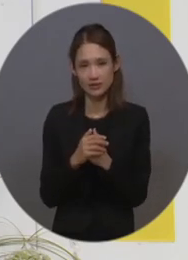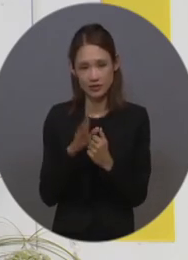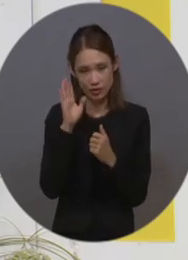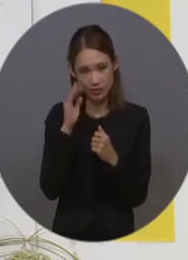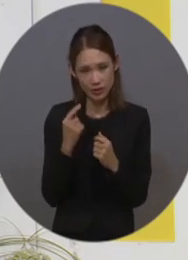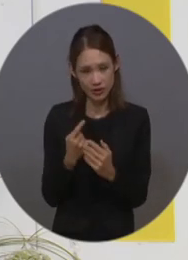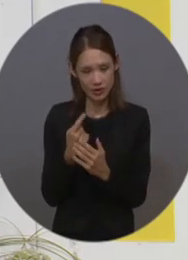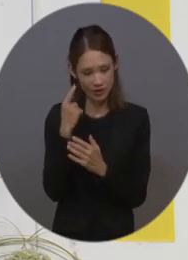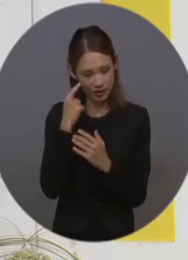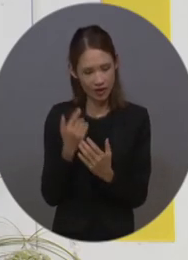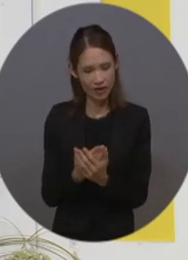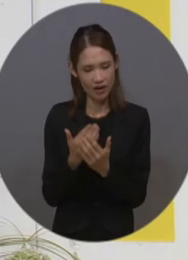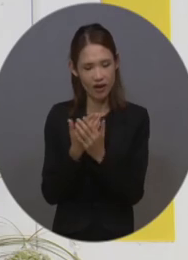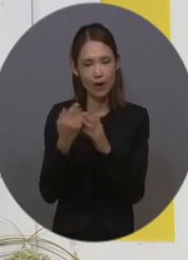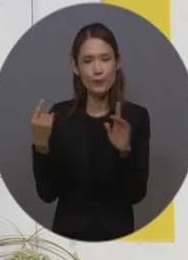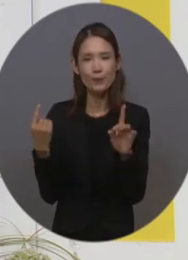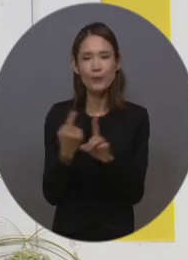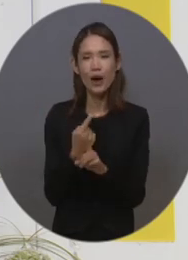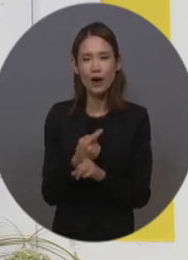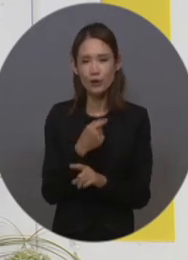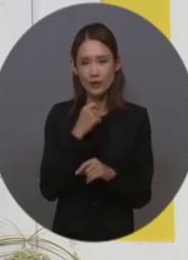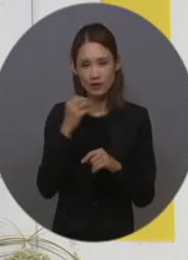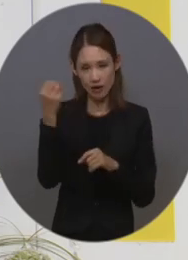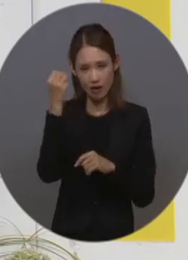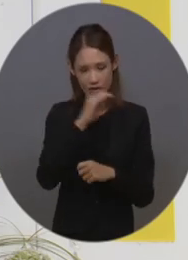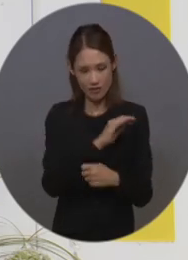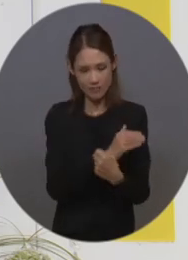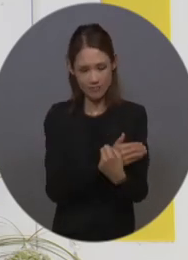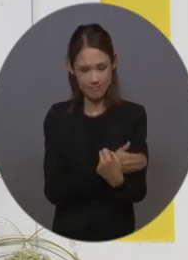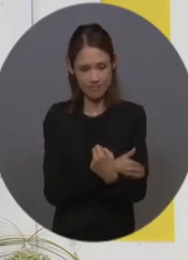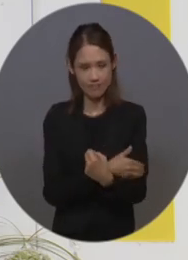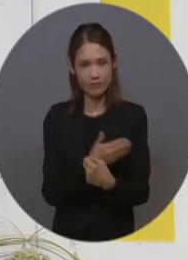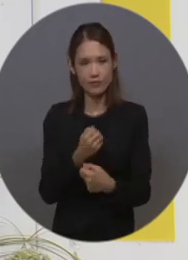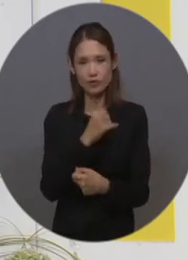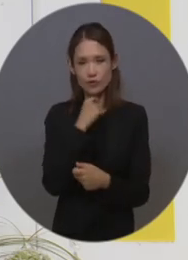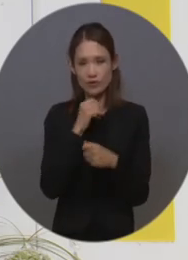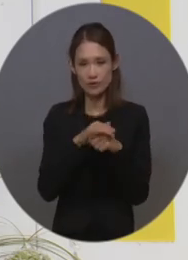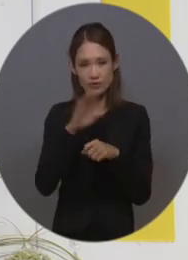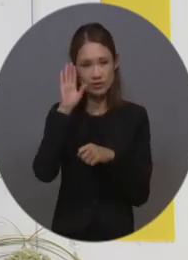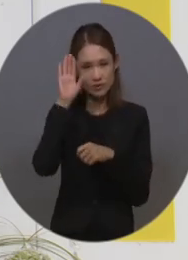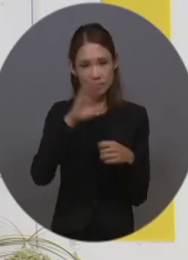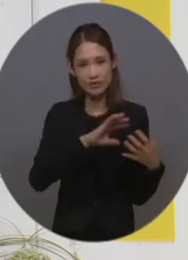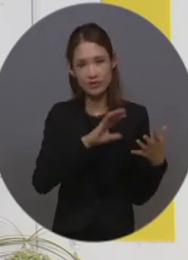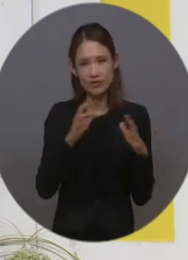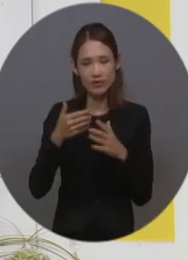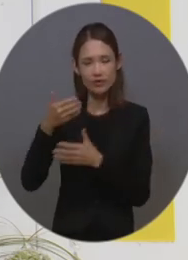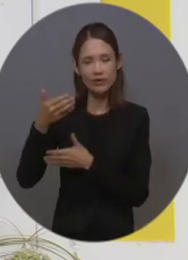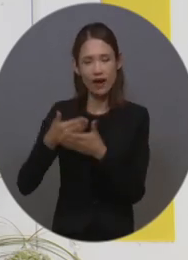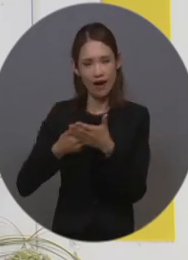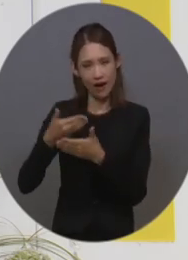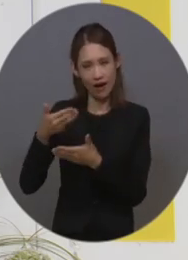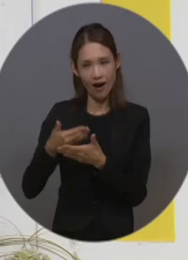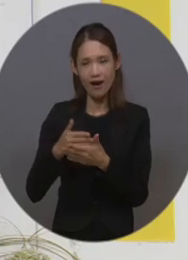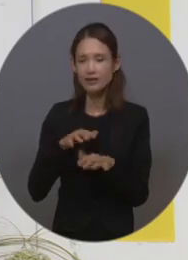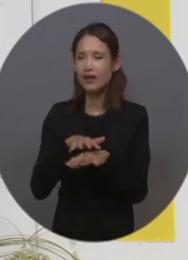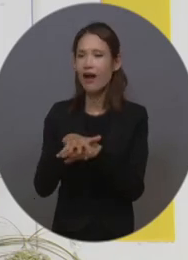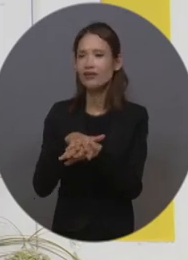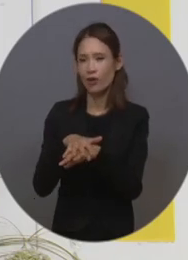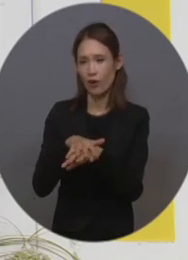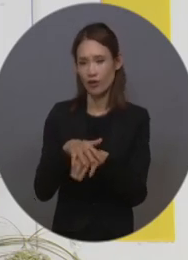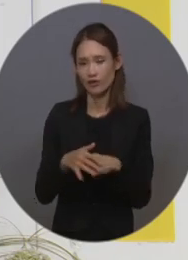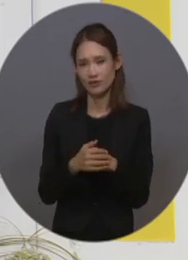수 있는 그 엄청난 잠재력을 가지고 있는 것이 바로 우리의 글로벌 자유무역 네트워크입니다. 그렇군요. 그것을 충분히